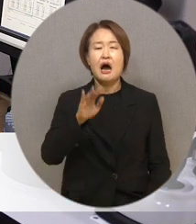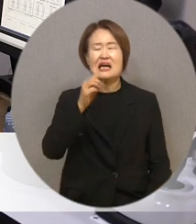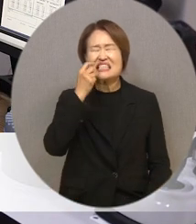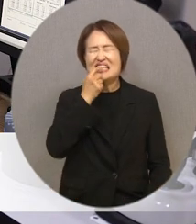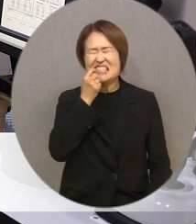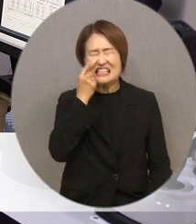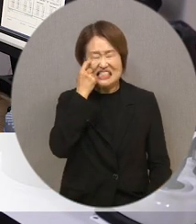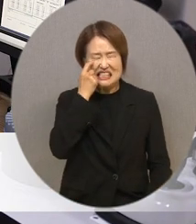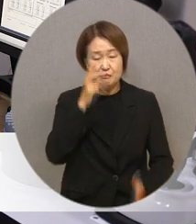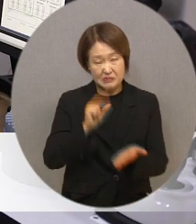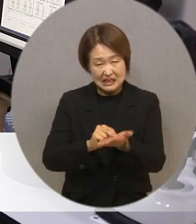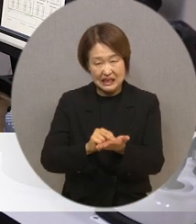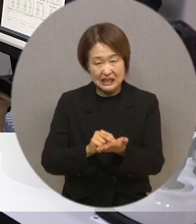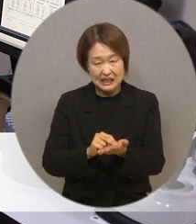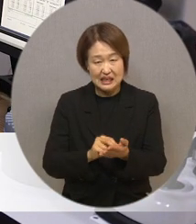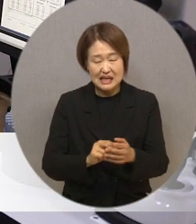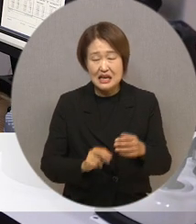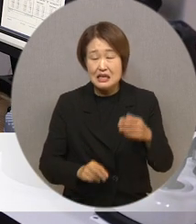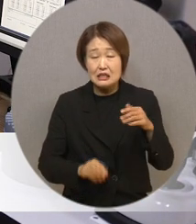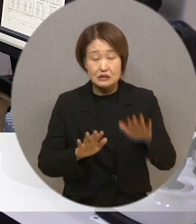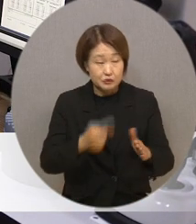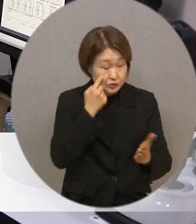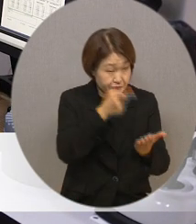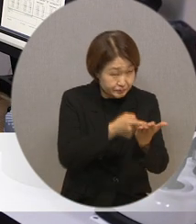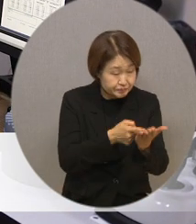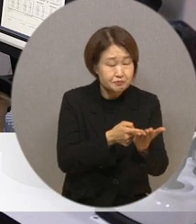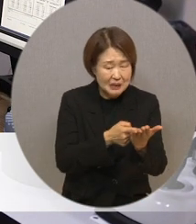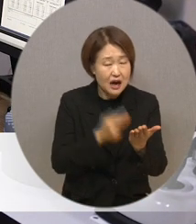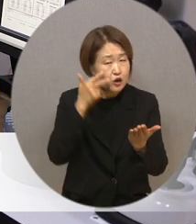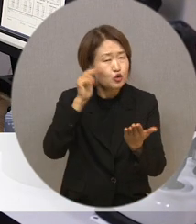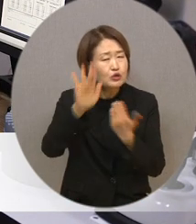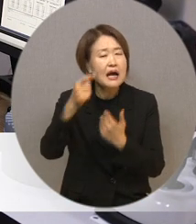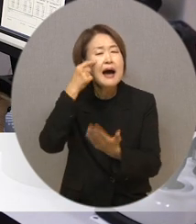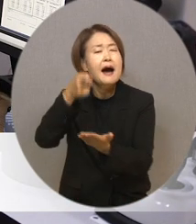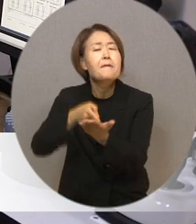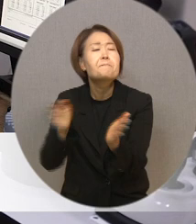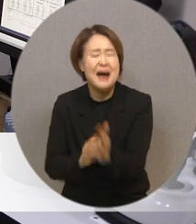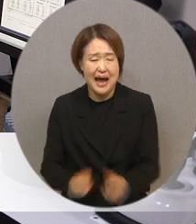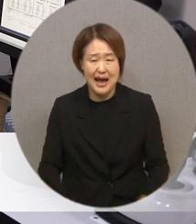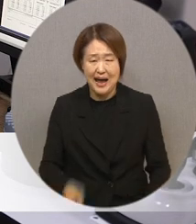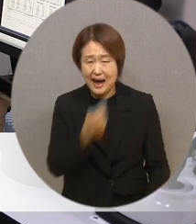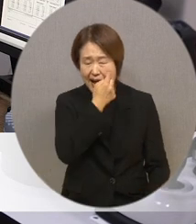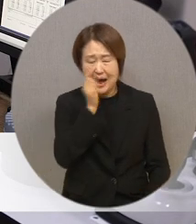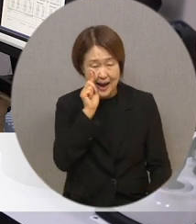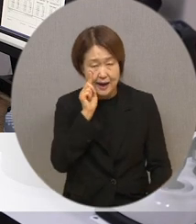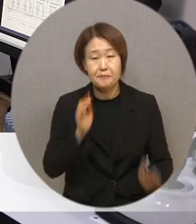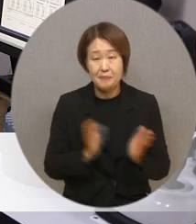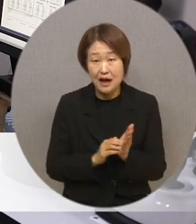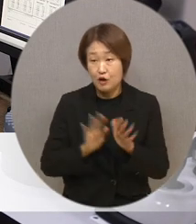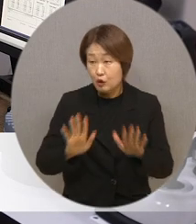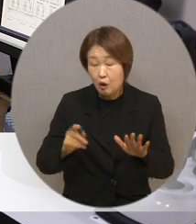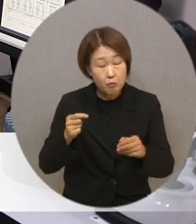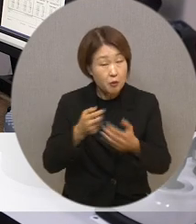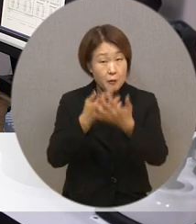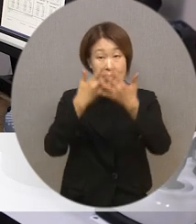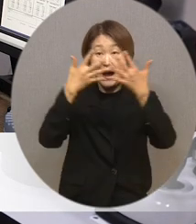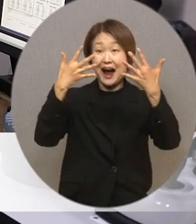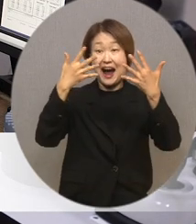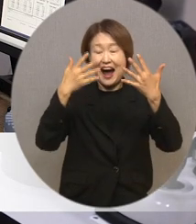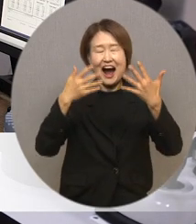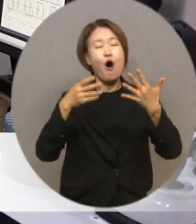계셔서 일주일 간격으로 양안 백내장 수술을 시행했고요. 현재는 이제 어느 정도 이제 볼 수가